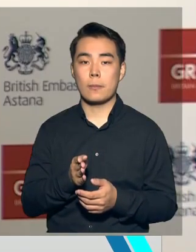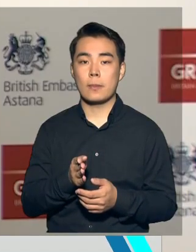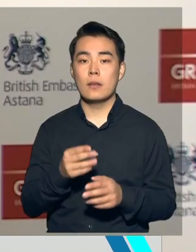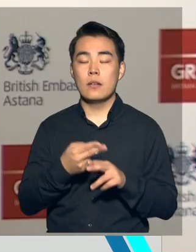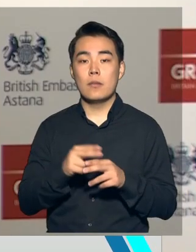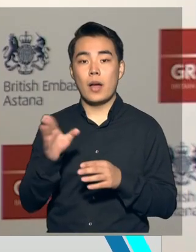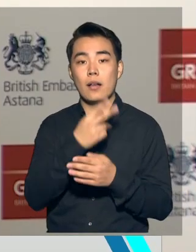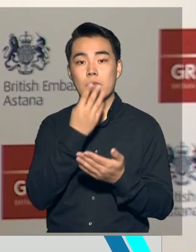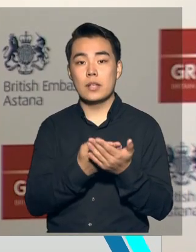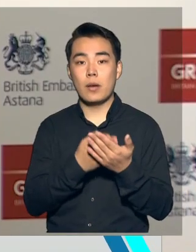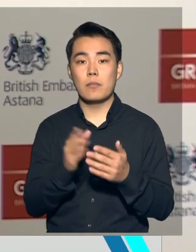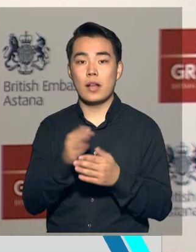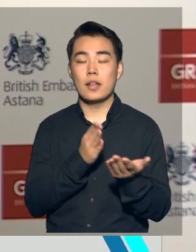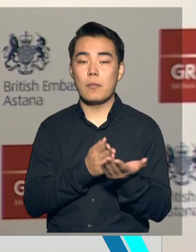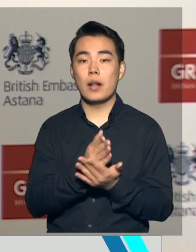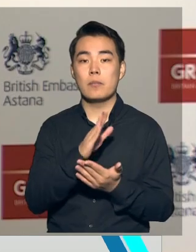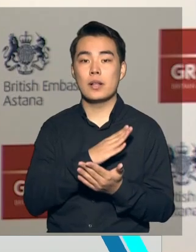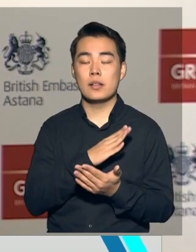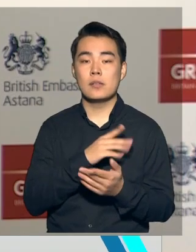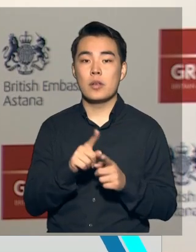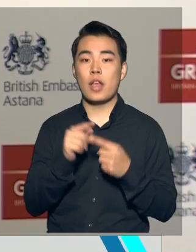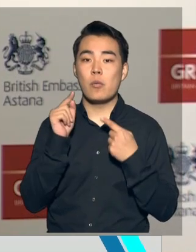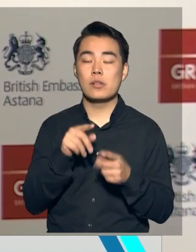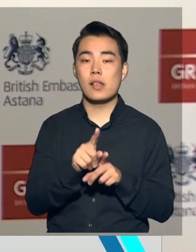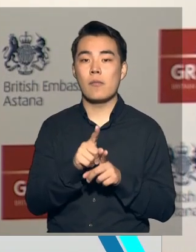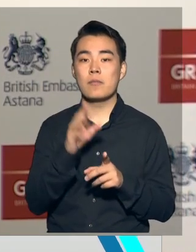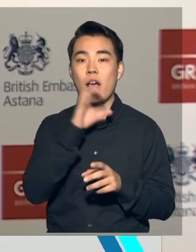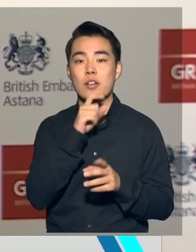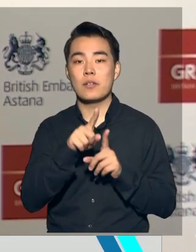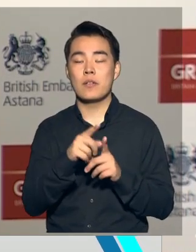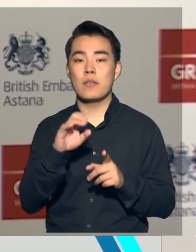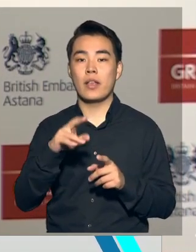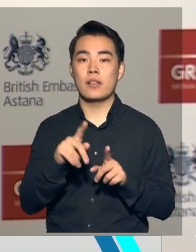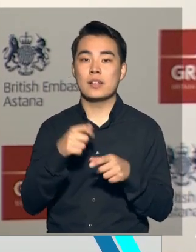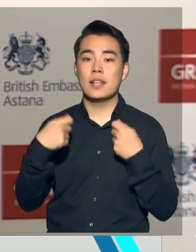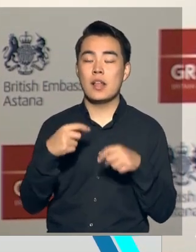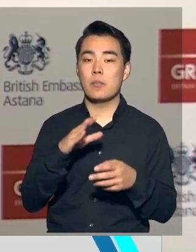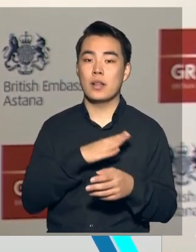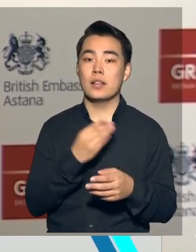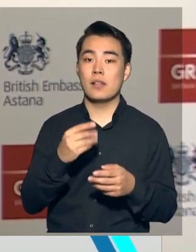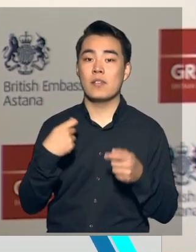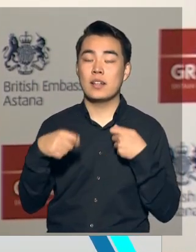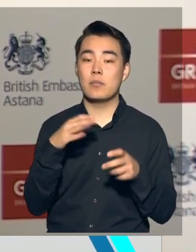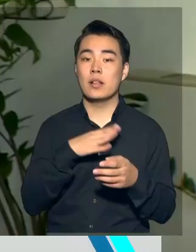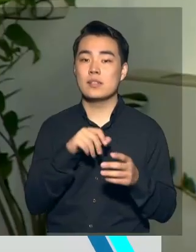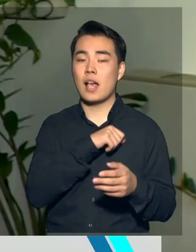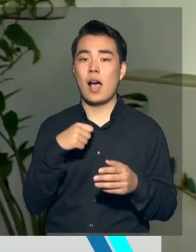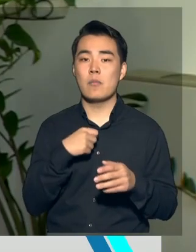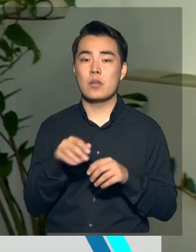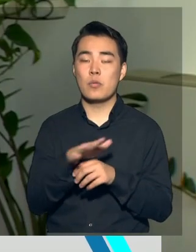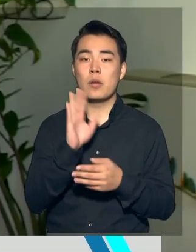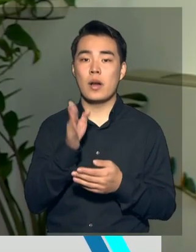фокус нашего проекта больше направлен на противодействие мошенничеству на финансовом рынке сейчас такие преступления являются самыми